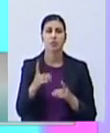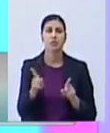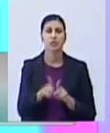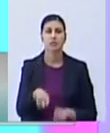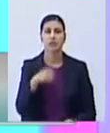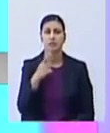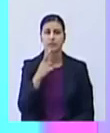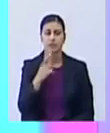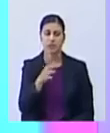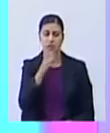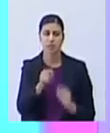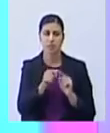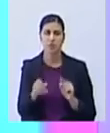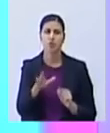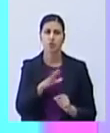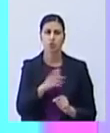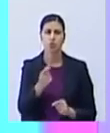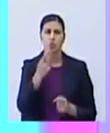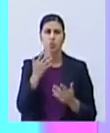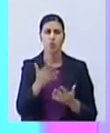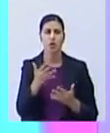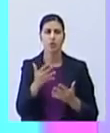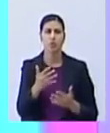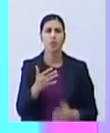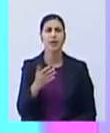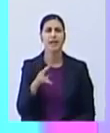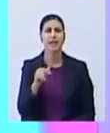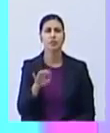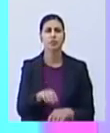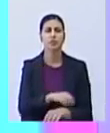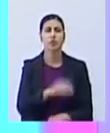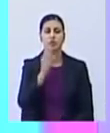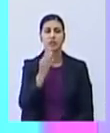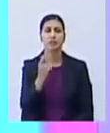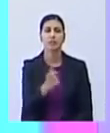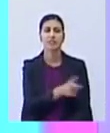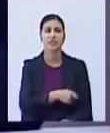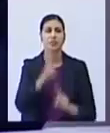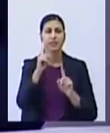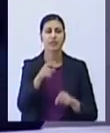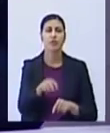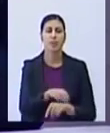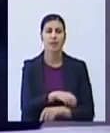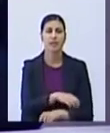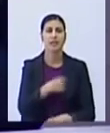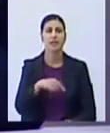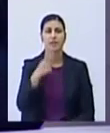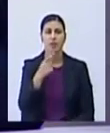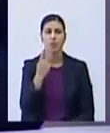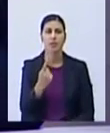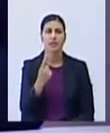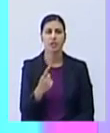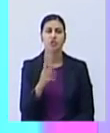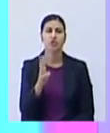ვთქვათ, პერიოდი იყო და ალბათ გარკვეული უხერხულობაც ლეიბორისტული პარტიისთვის, როდესაც რამდენიმე წერმა დატოვა პარტია. გულისხმობ ერთ-ერთ